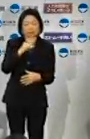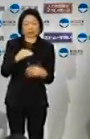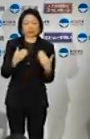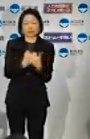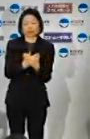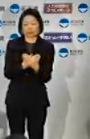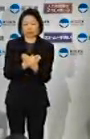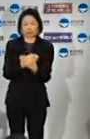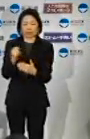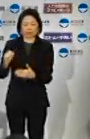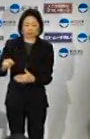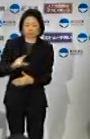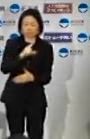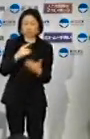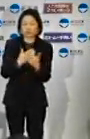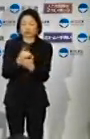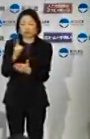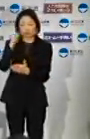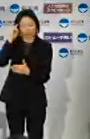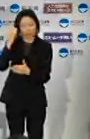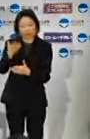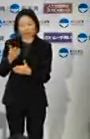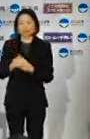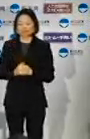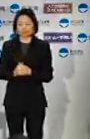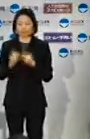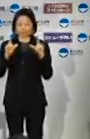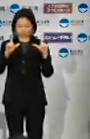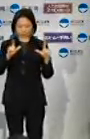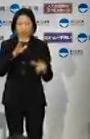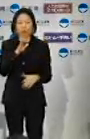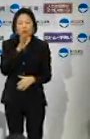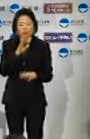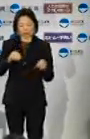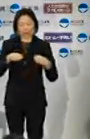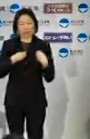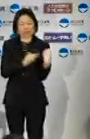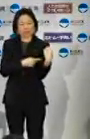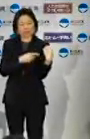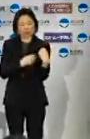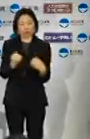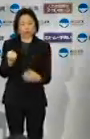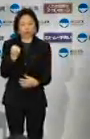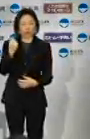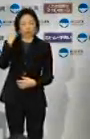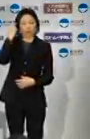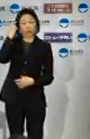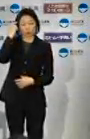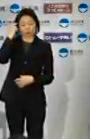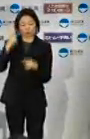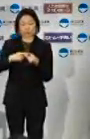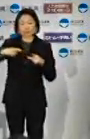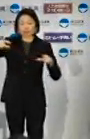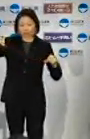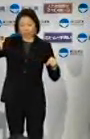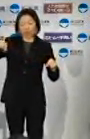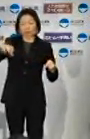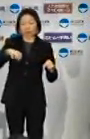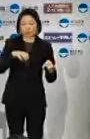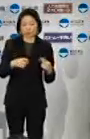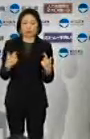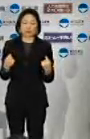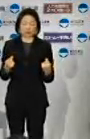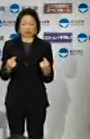見てますか。 そうですね、本当に感染力強いですよね。まあ、新潟県だけじゃなく全国同様に